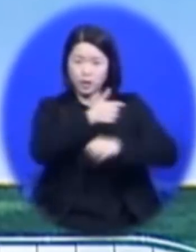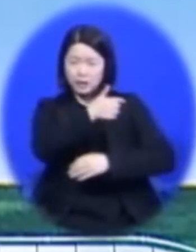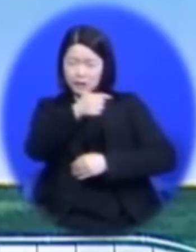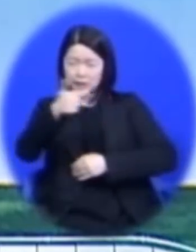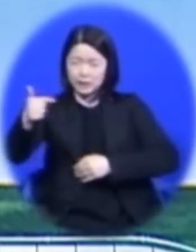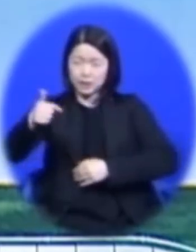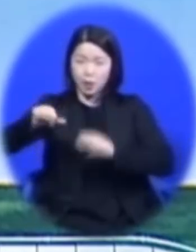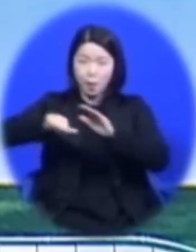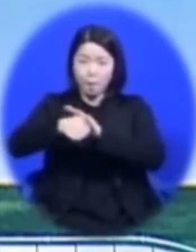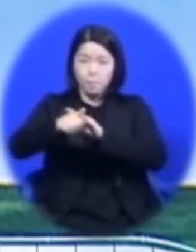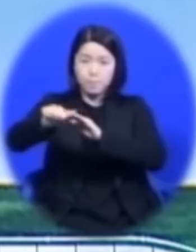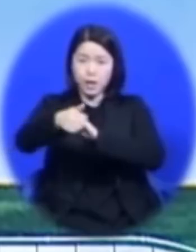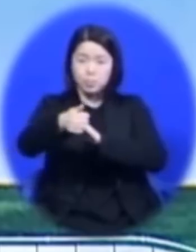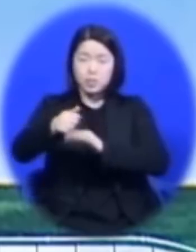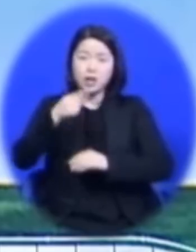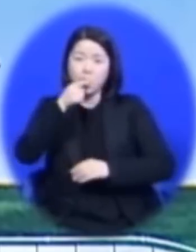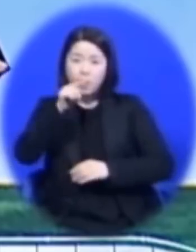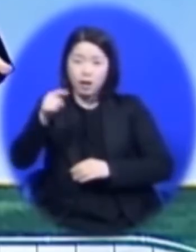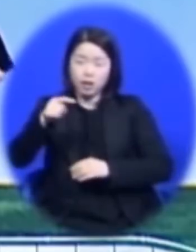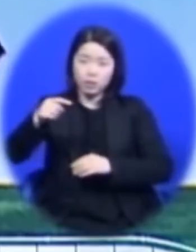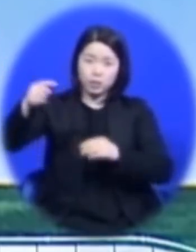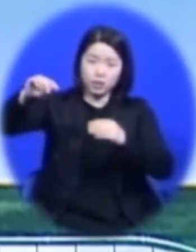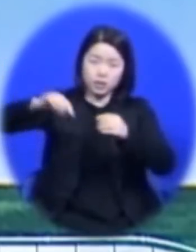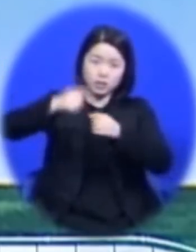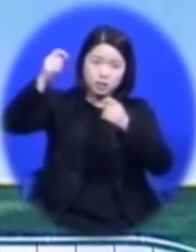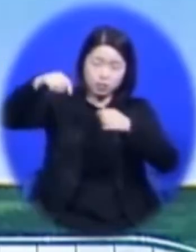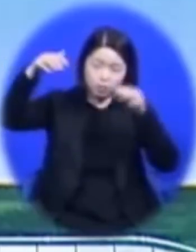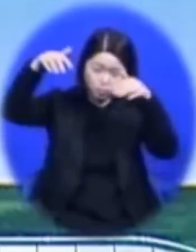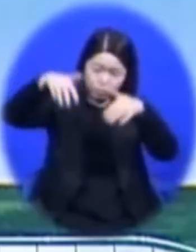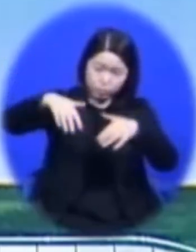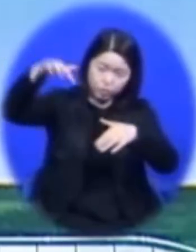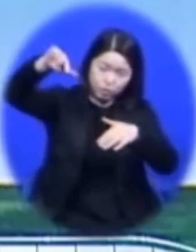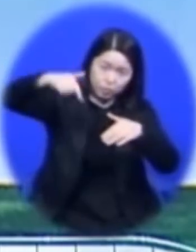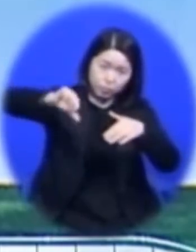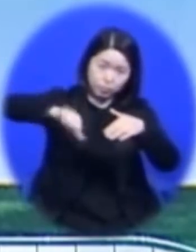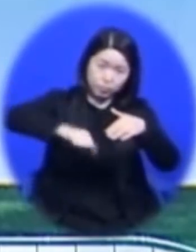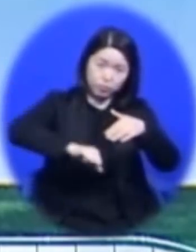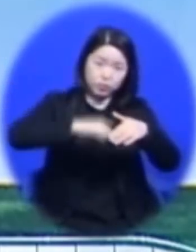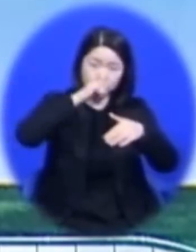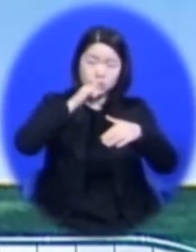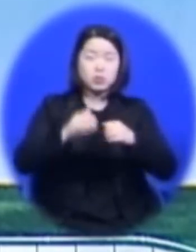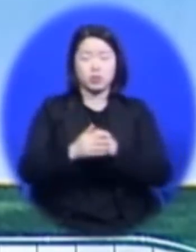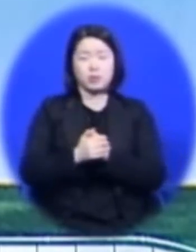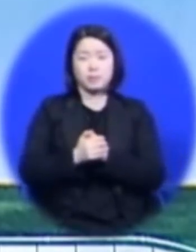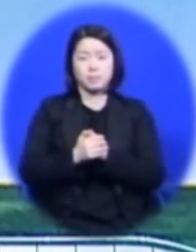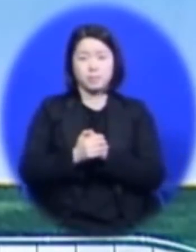혀를 낼름거리며 ai 를 향하여 이렇게 축 쳐져 내려오고 있는